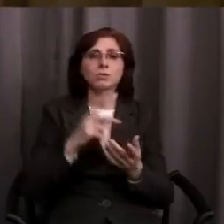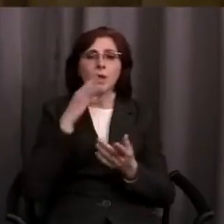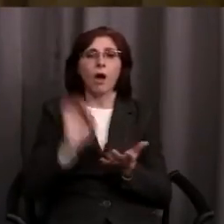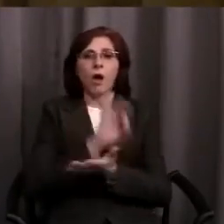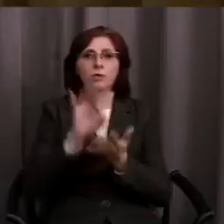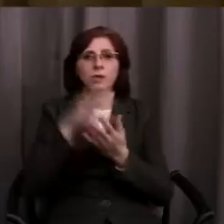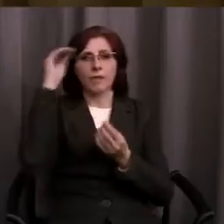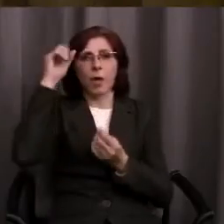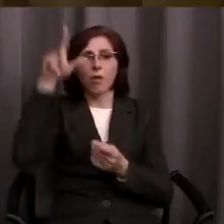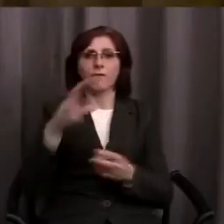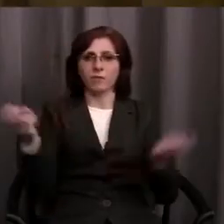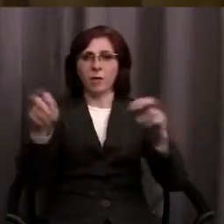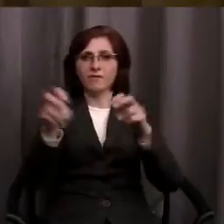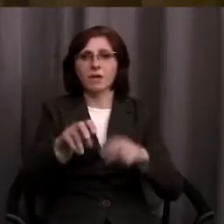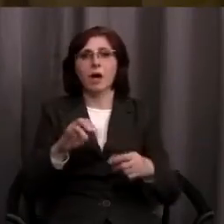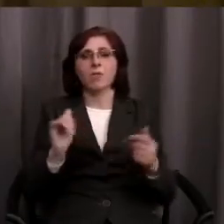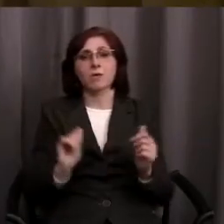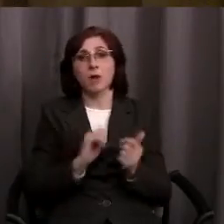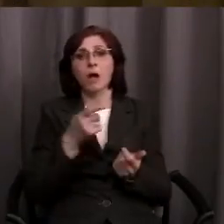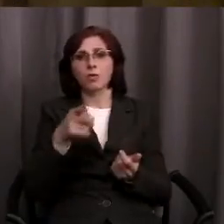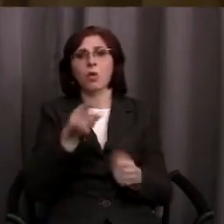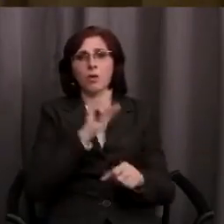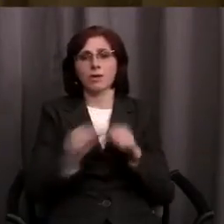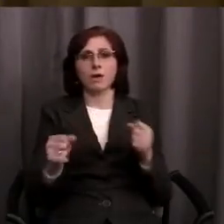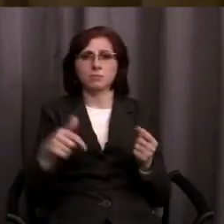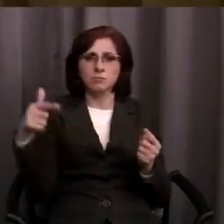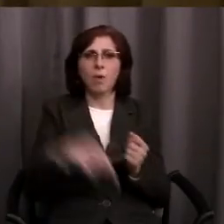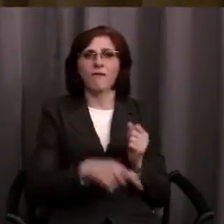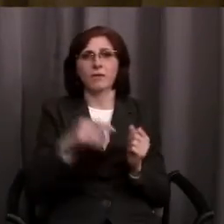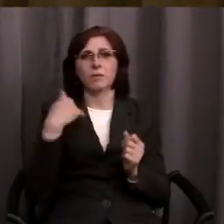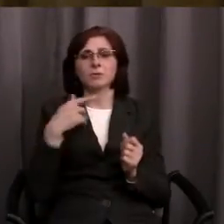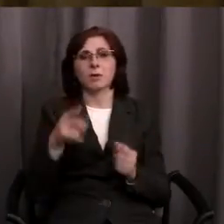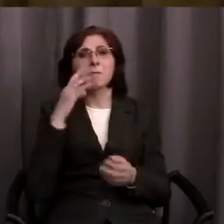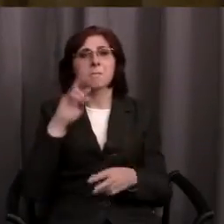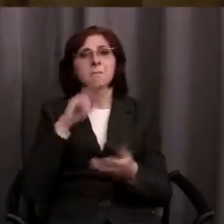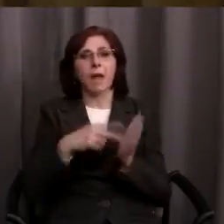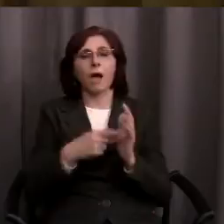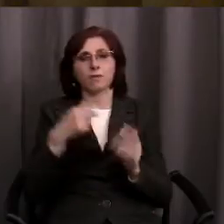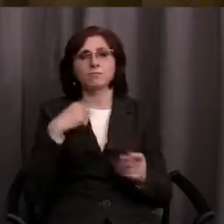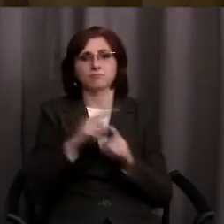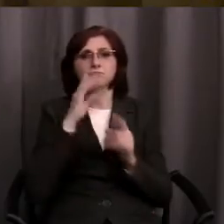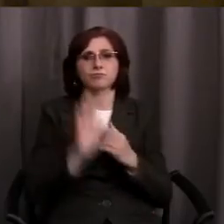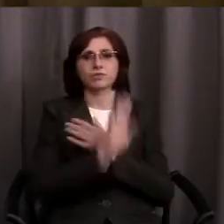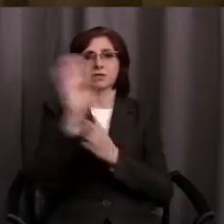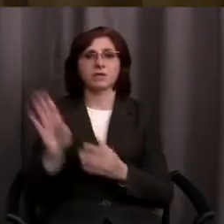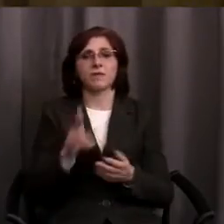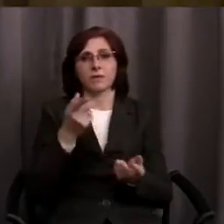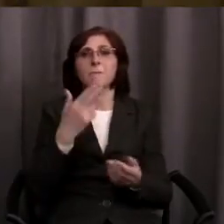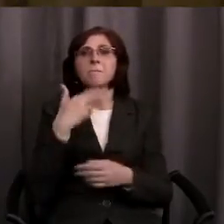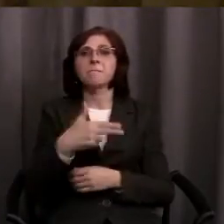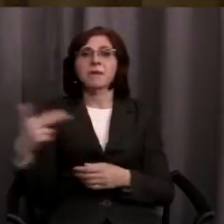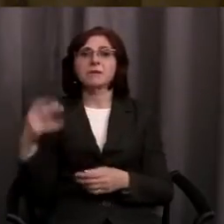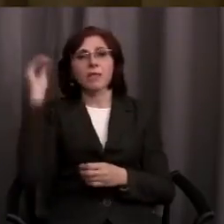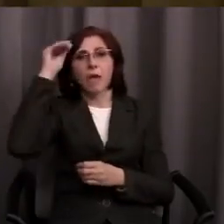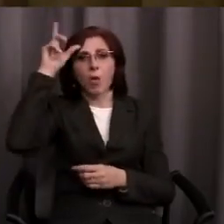powstawały, no, że to jest, to powinno być i taki plan, żeśmy przedstawili w